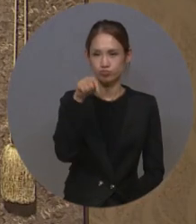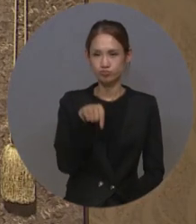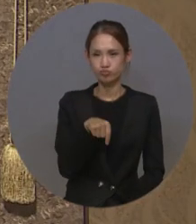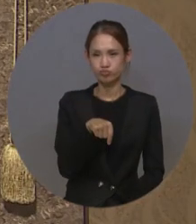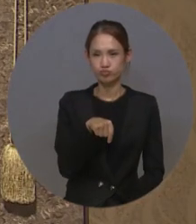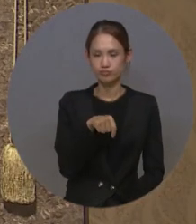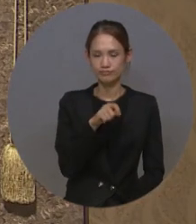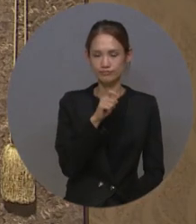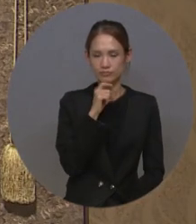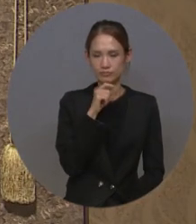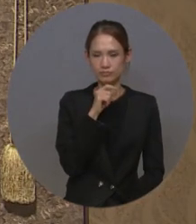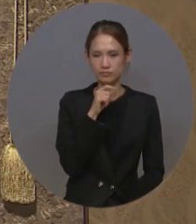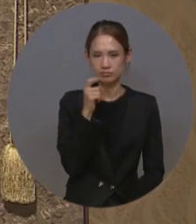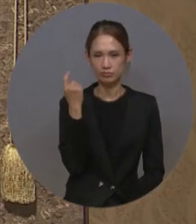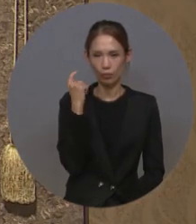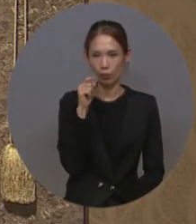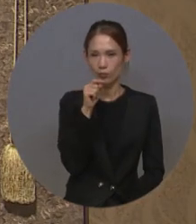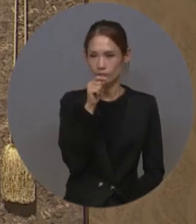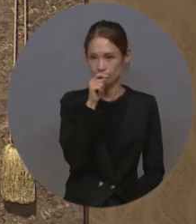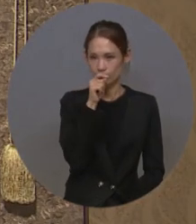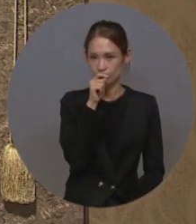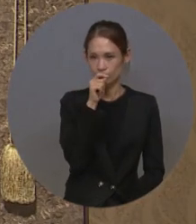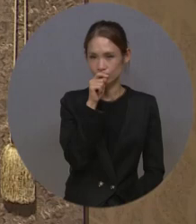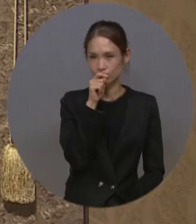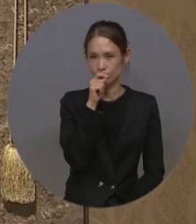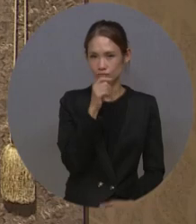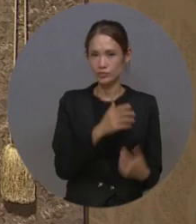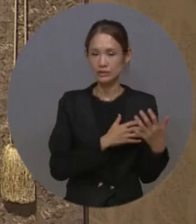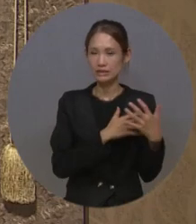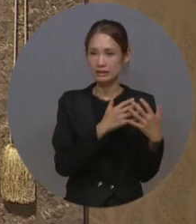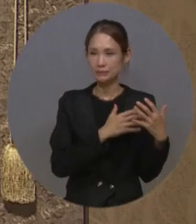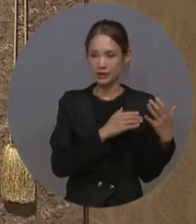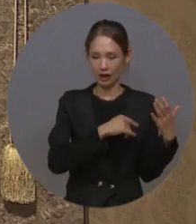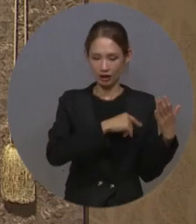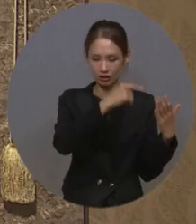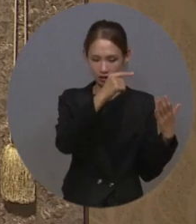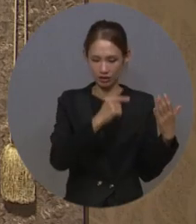정말 없네요. 없을 무. 그 우리 그 심장 박동 뛰잖아요.